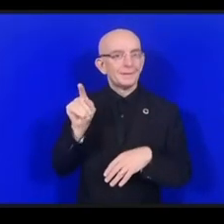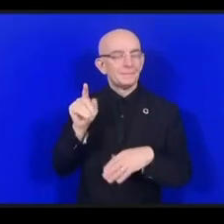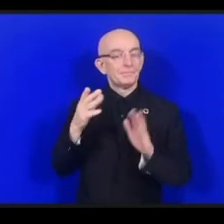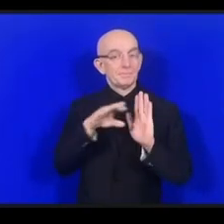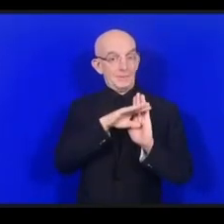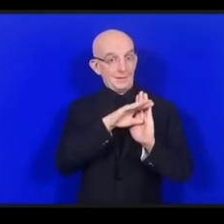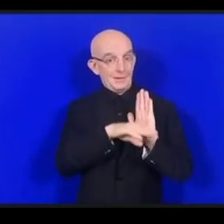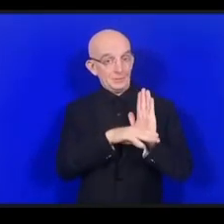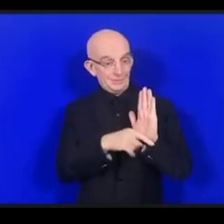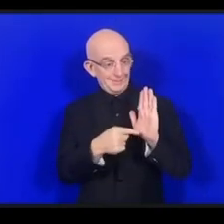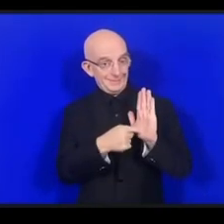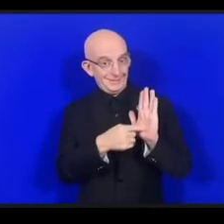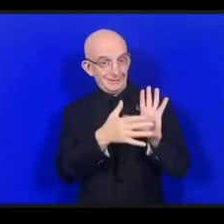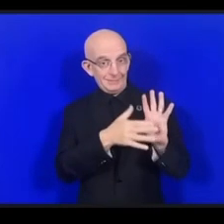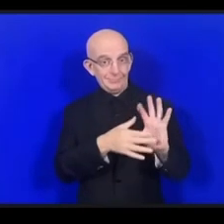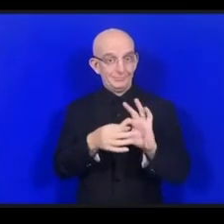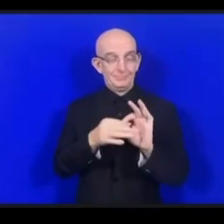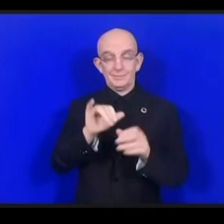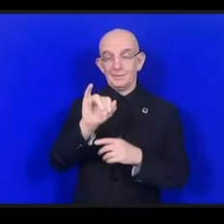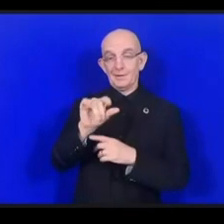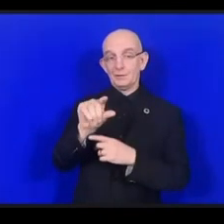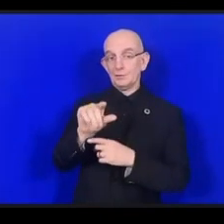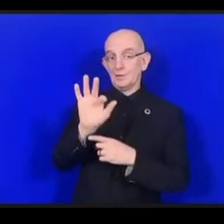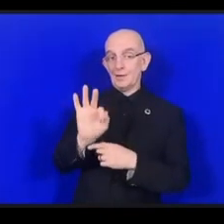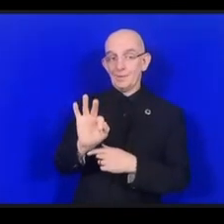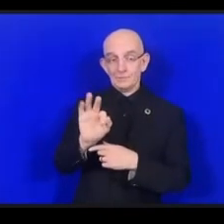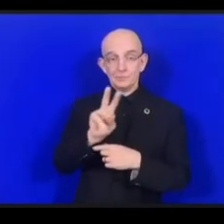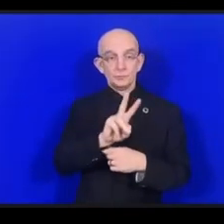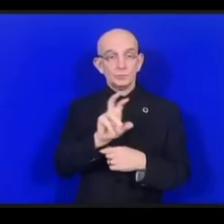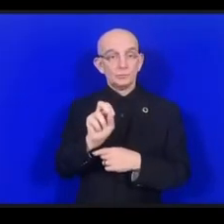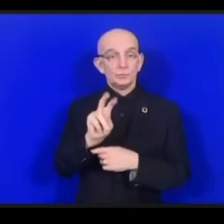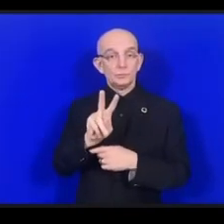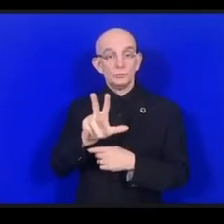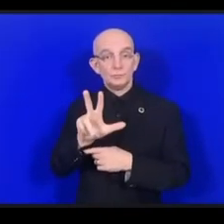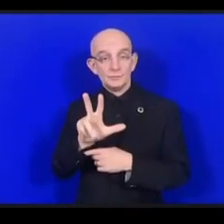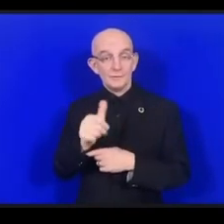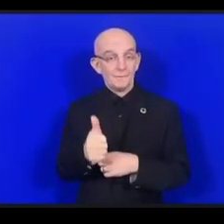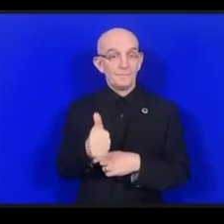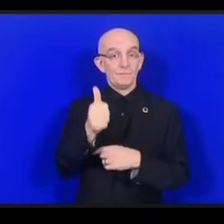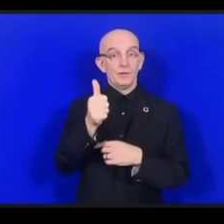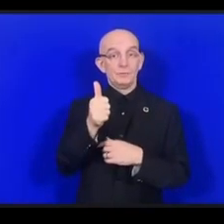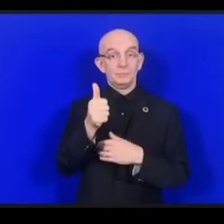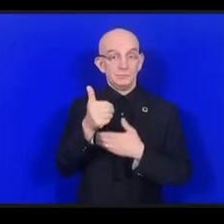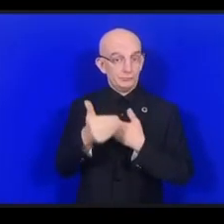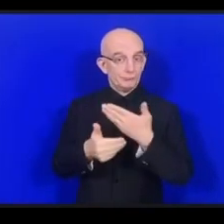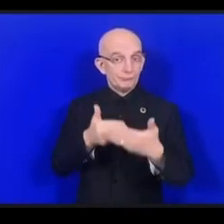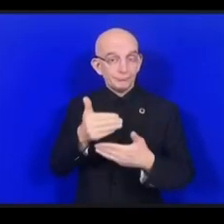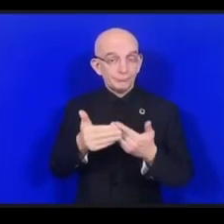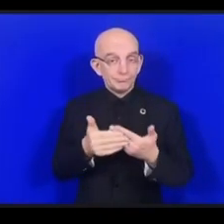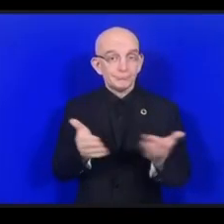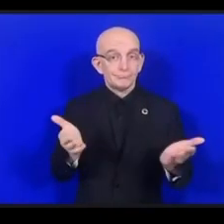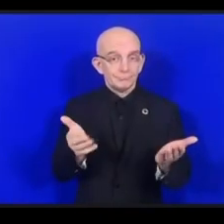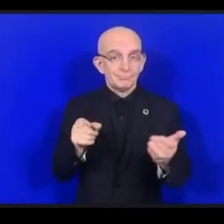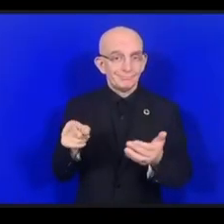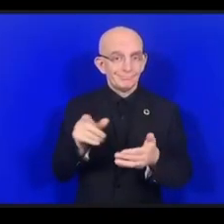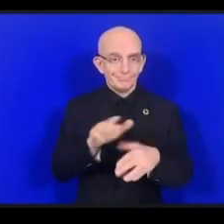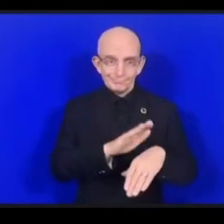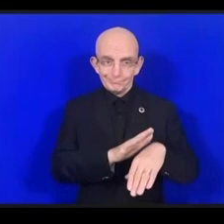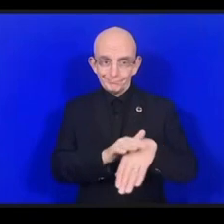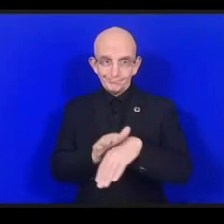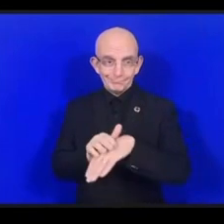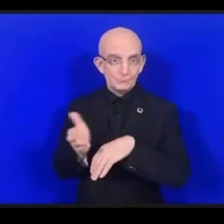啊，他就希望我们能够齐聚合力，加速使用数据技术的应